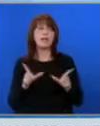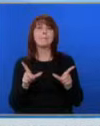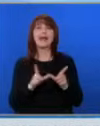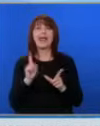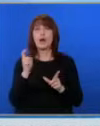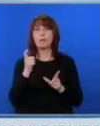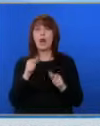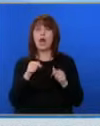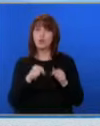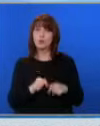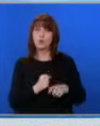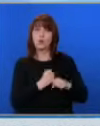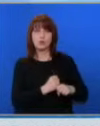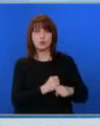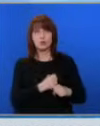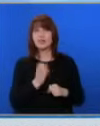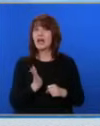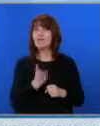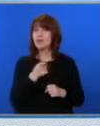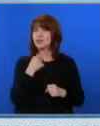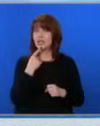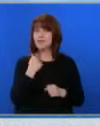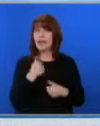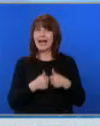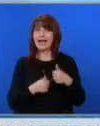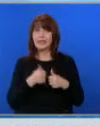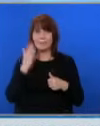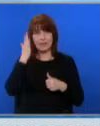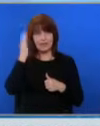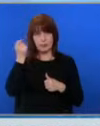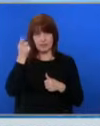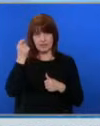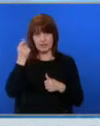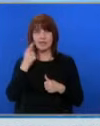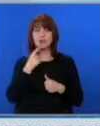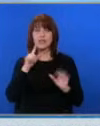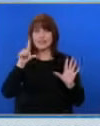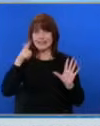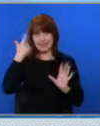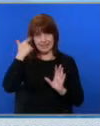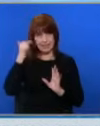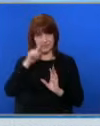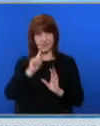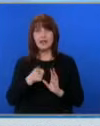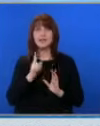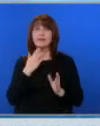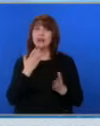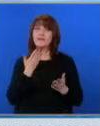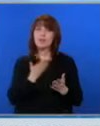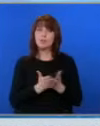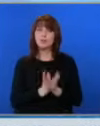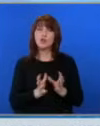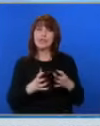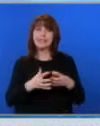Габриел. Тук Конституцията вече казва, че кандидатът за министър-председател в срок от 7 дни трябва да предложи структура и състав